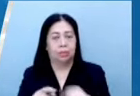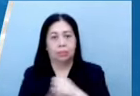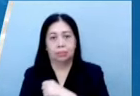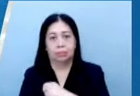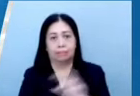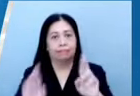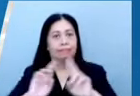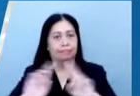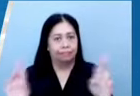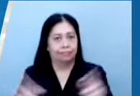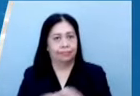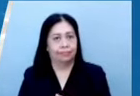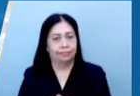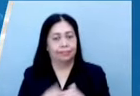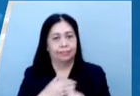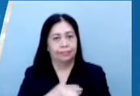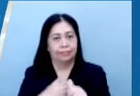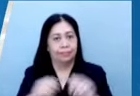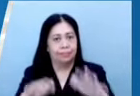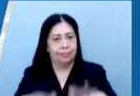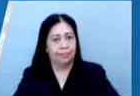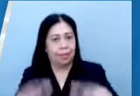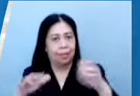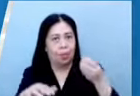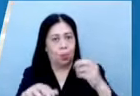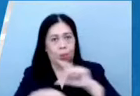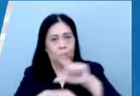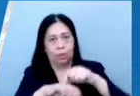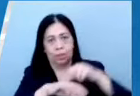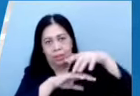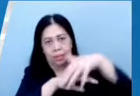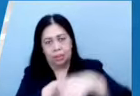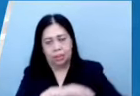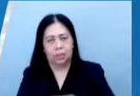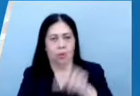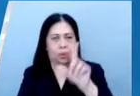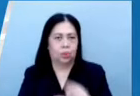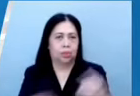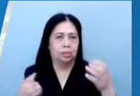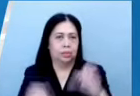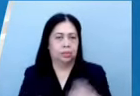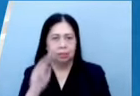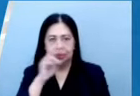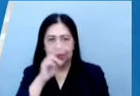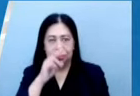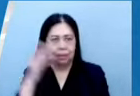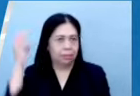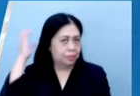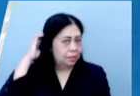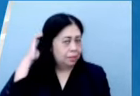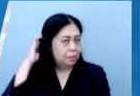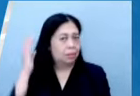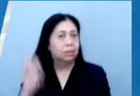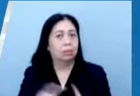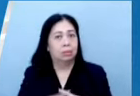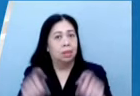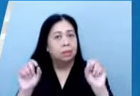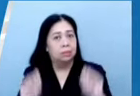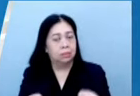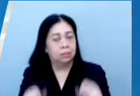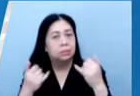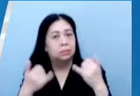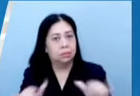po sa banta ng baha o landslide. Mababa naman ang tsansa ng ulan sa Visayas at Mindanao pero posible pa rin